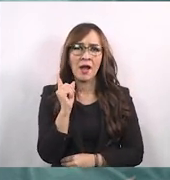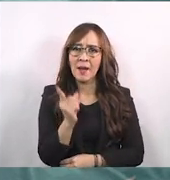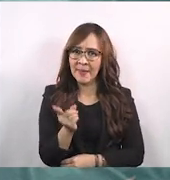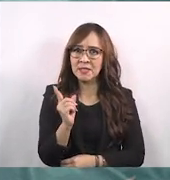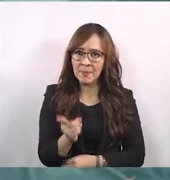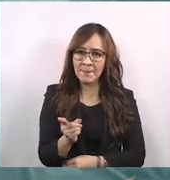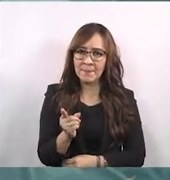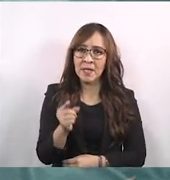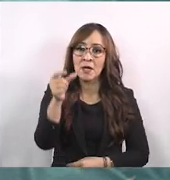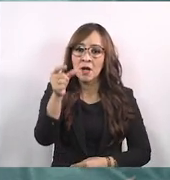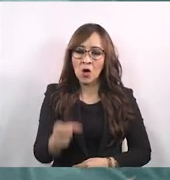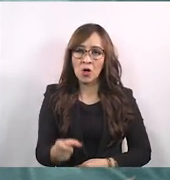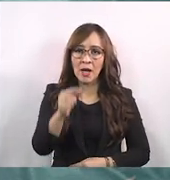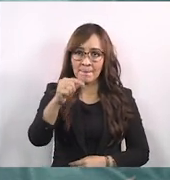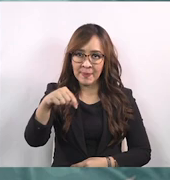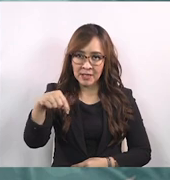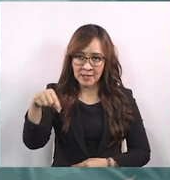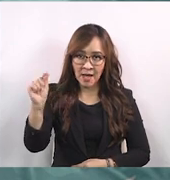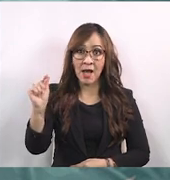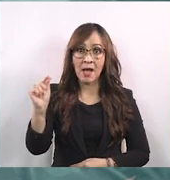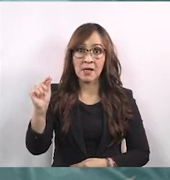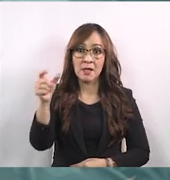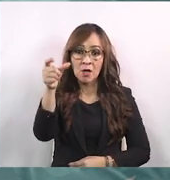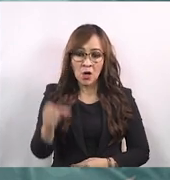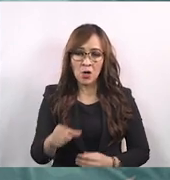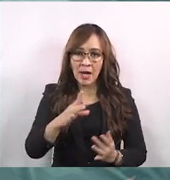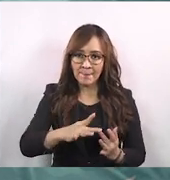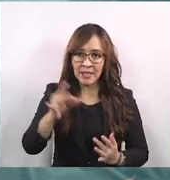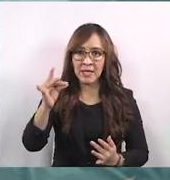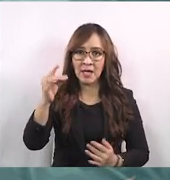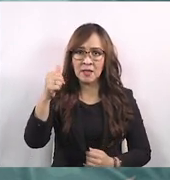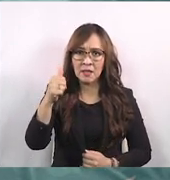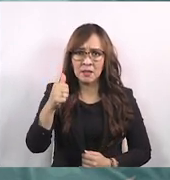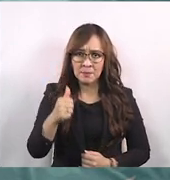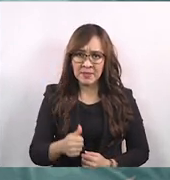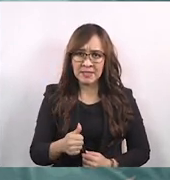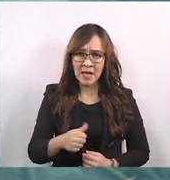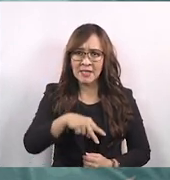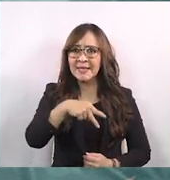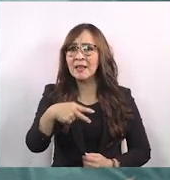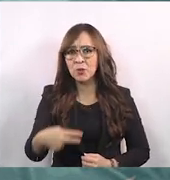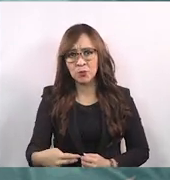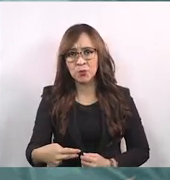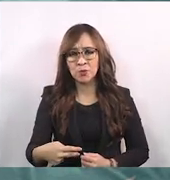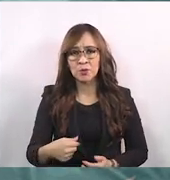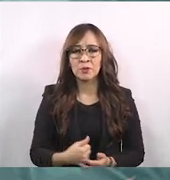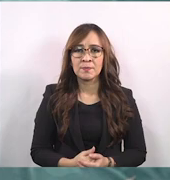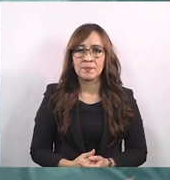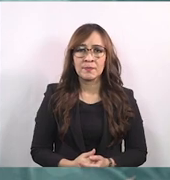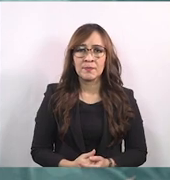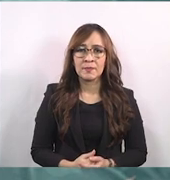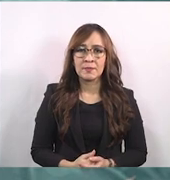Mengapa orang benar Mengapa orang pilihan bisa jatuh padahal penjagaan Tuhan begitu